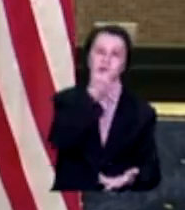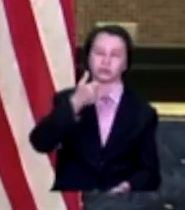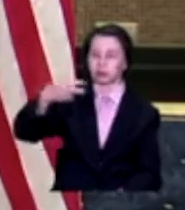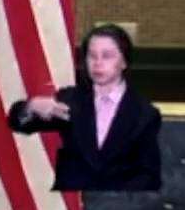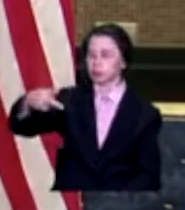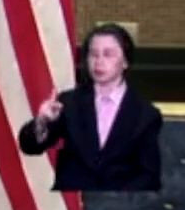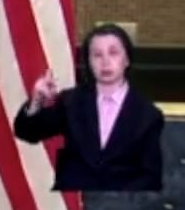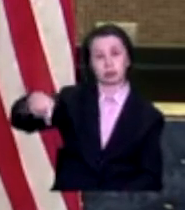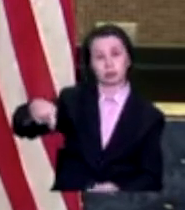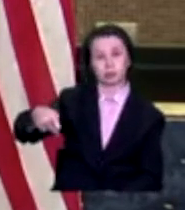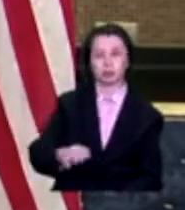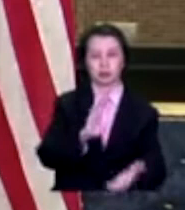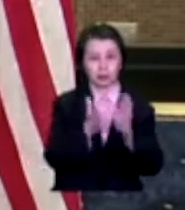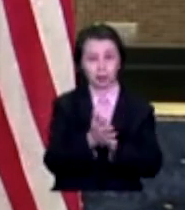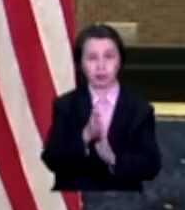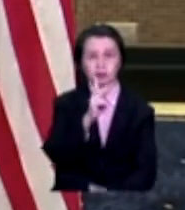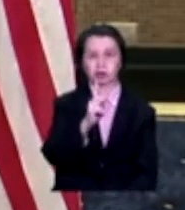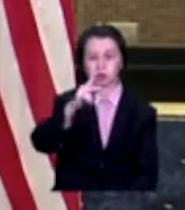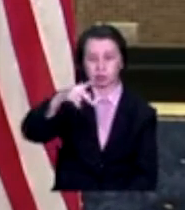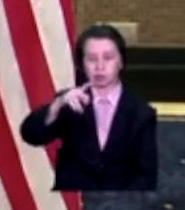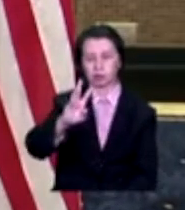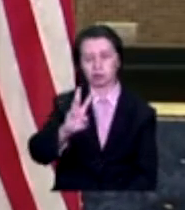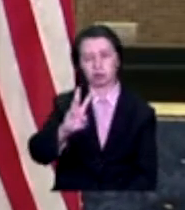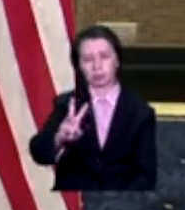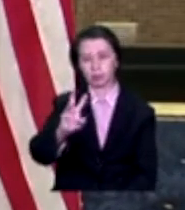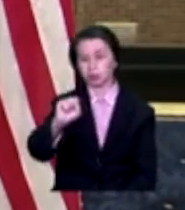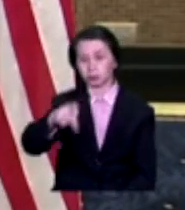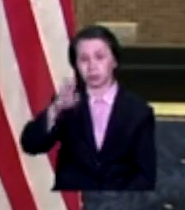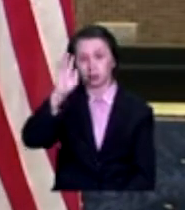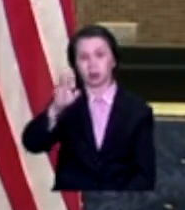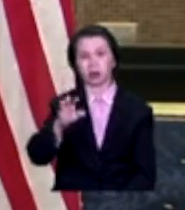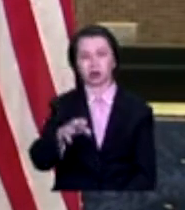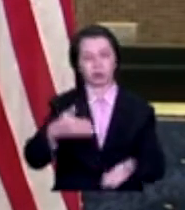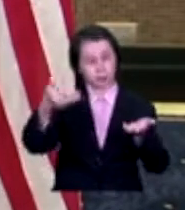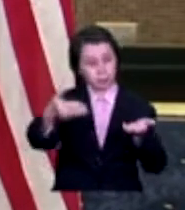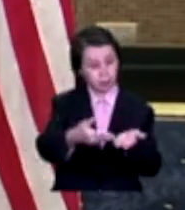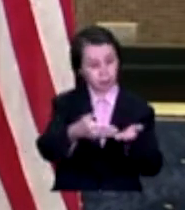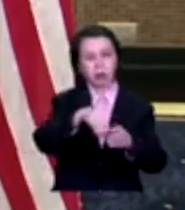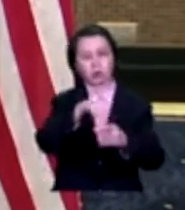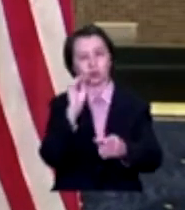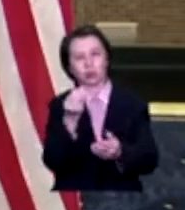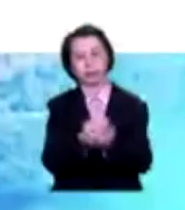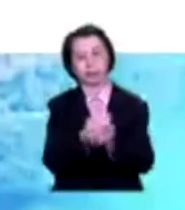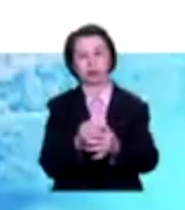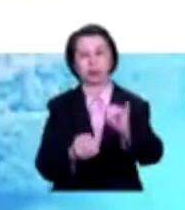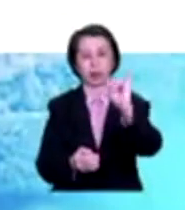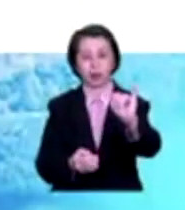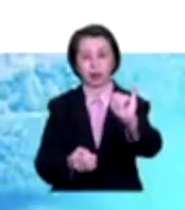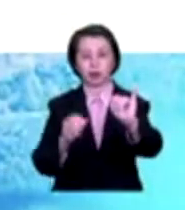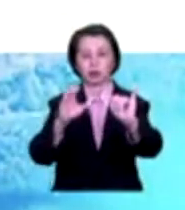PKP, KWSP akan memperkenalkan kemudahan pengeluaran baru iaitu